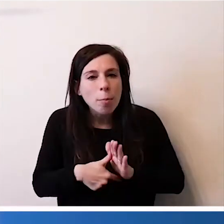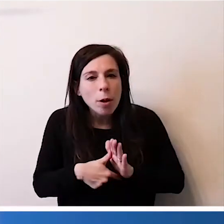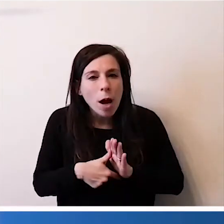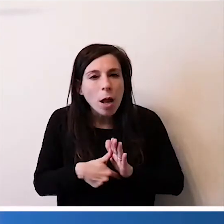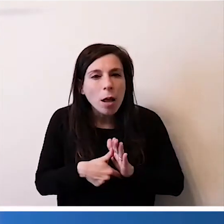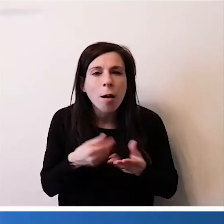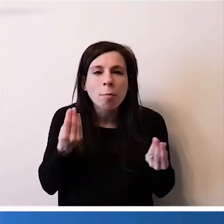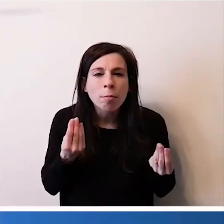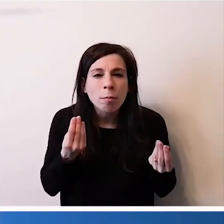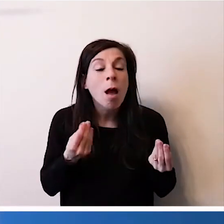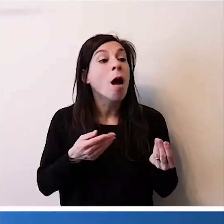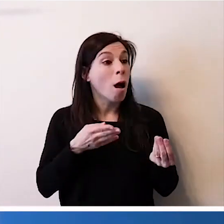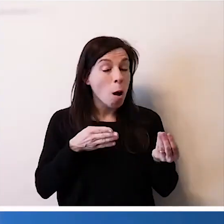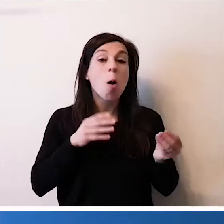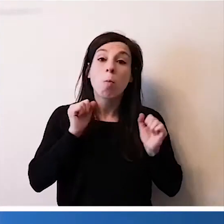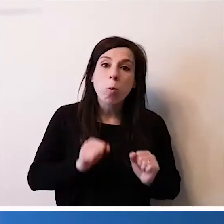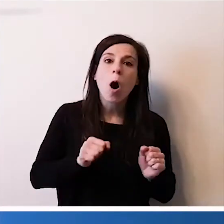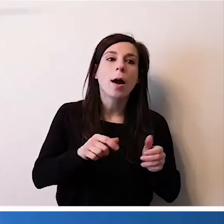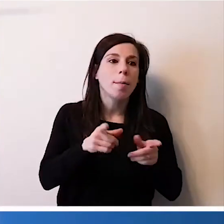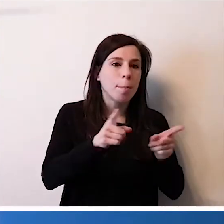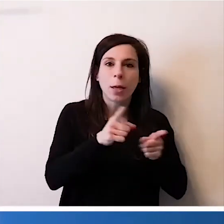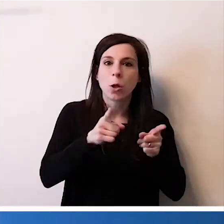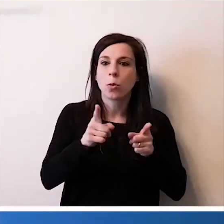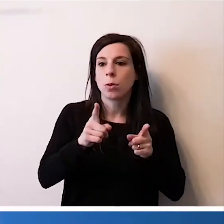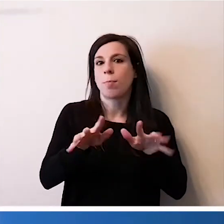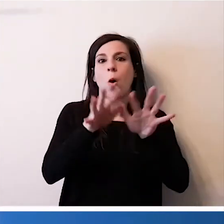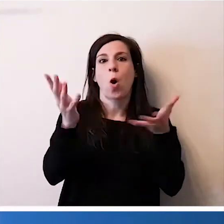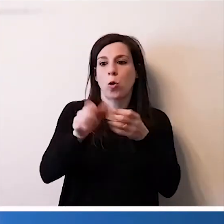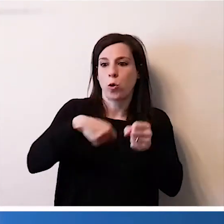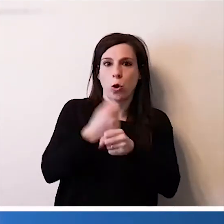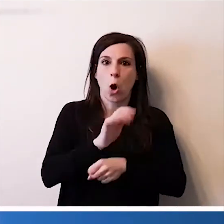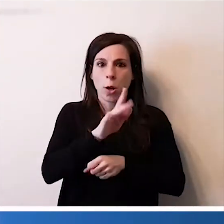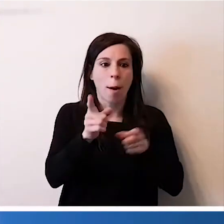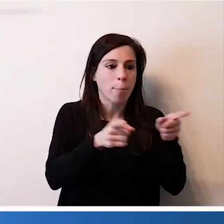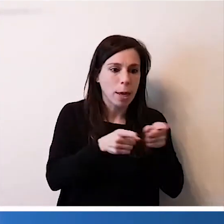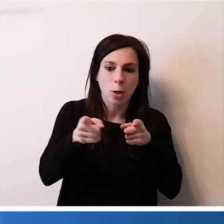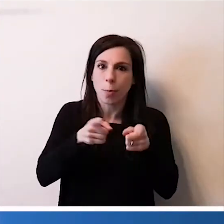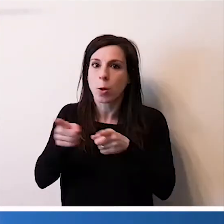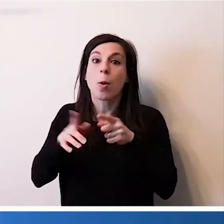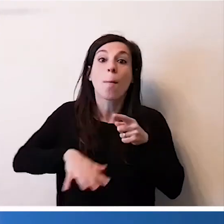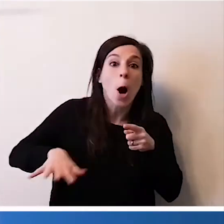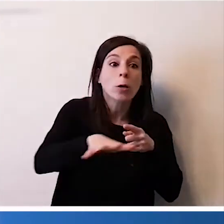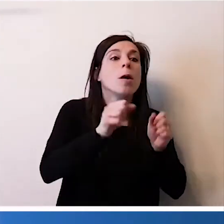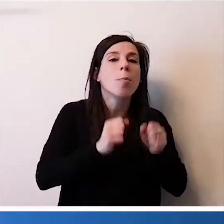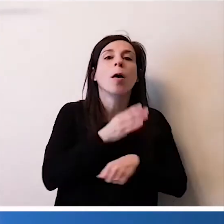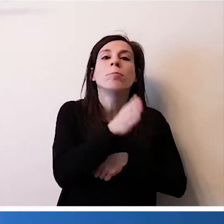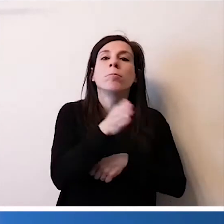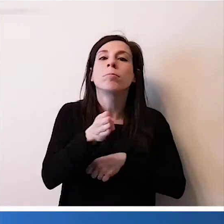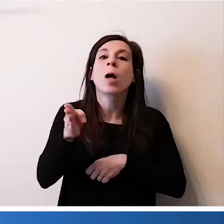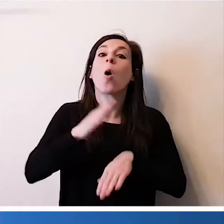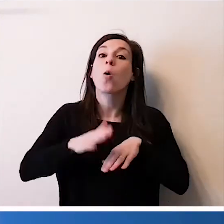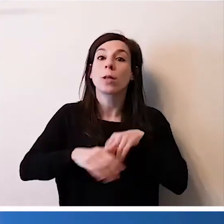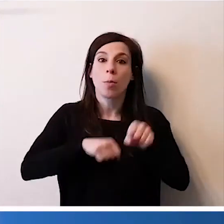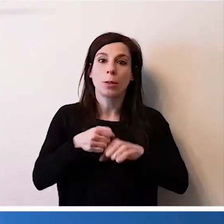per andare in giro nelle varie epoche, nei vari posti. Ma come funziona? Gli disse. Beh, funziona più o